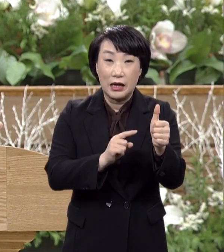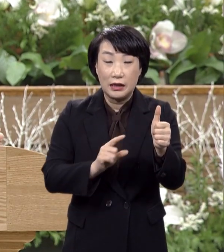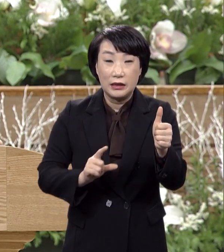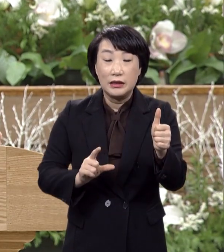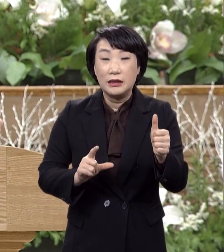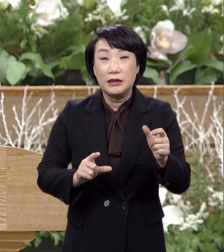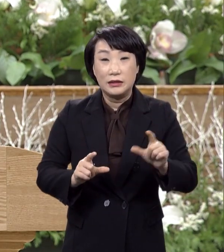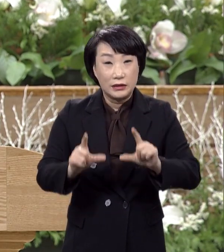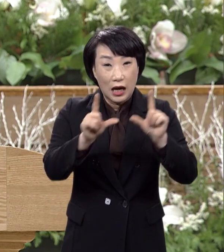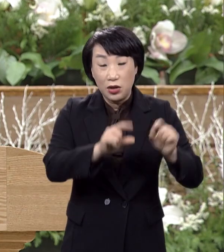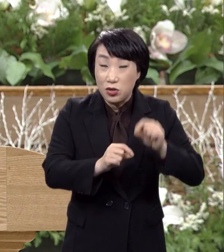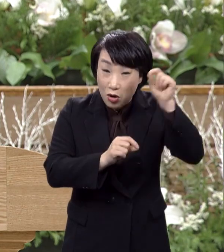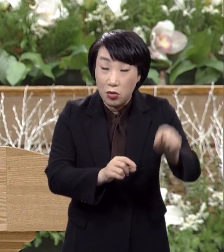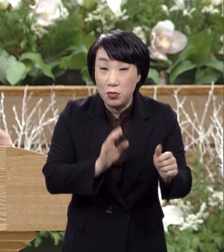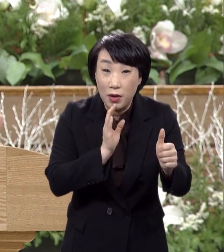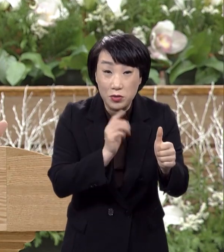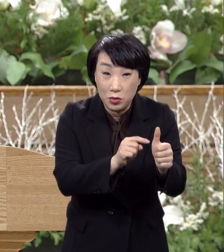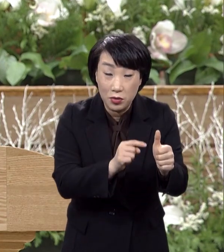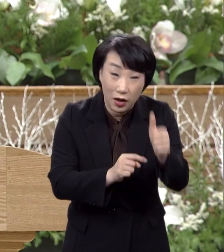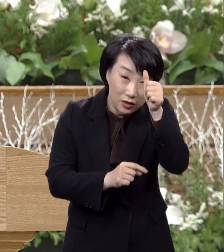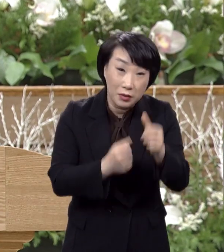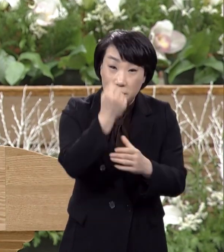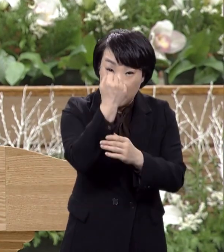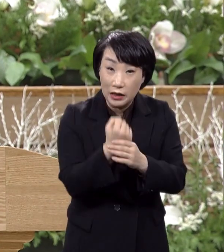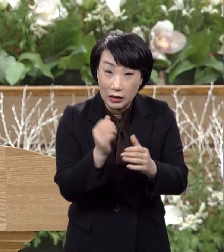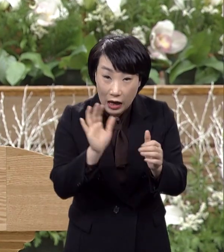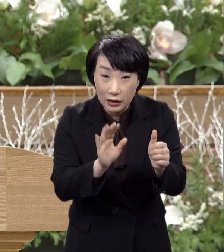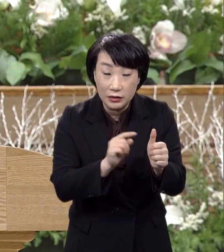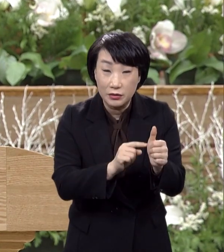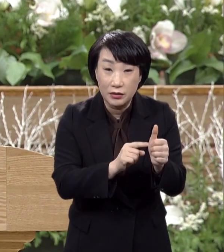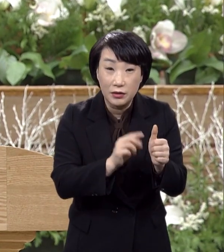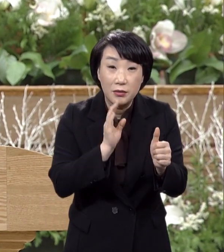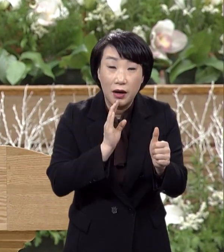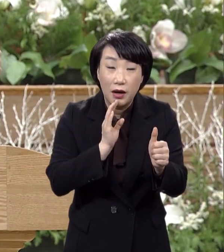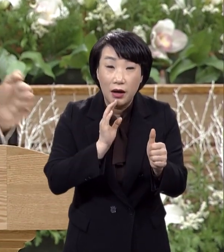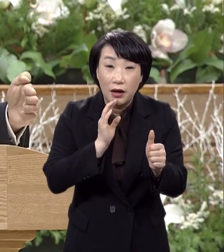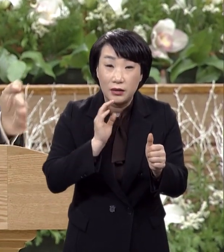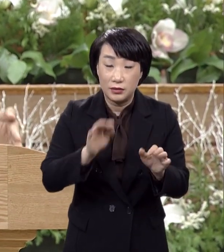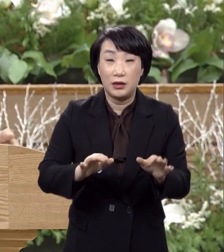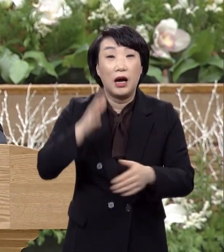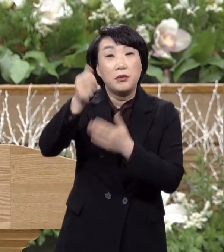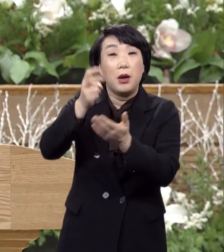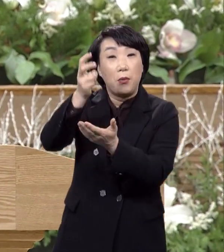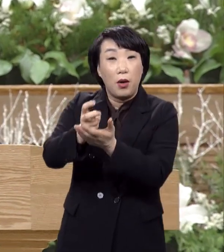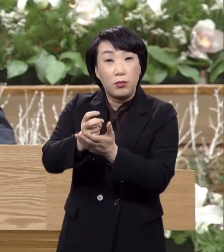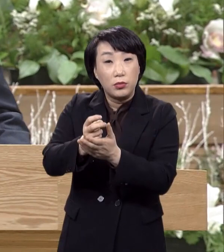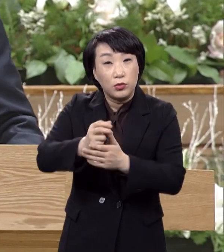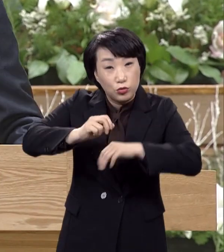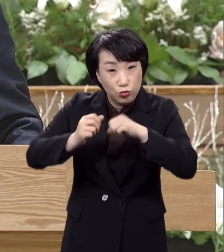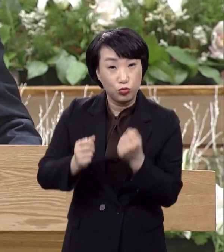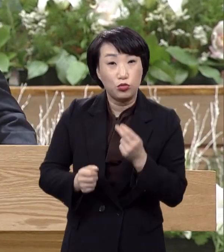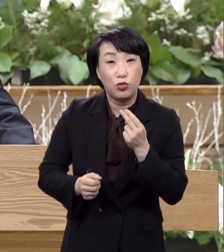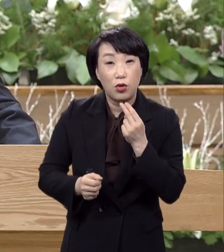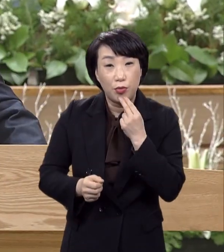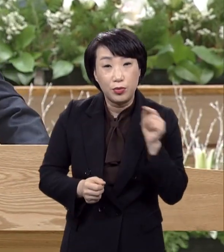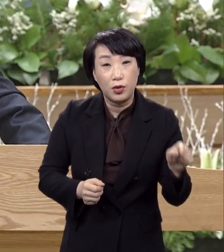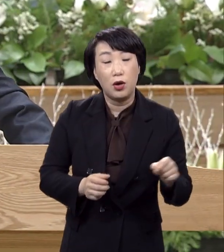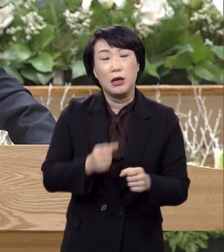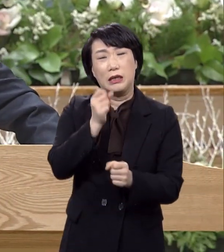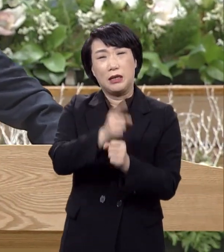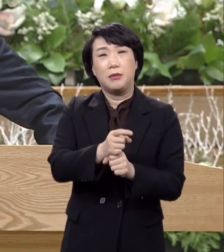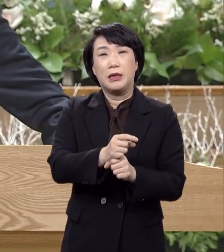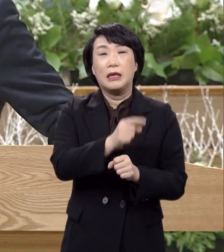영원히 새 것이요 낡아지지 않는 하나님의 법 구줄에 서지 않고